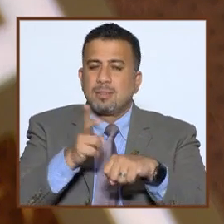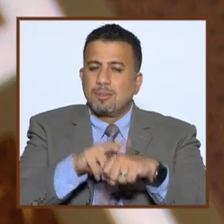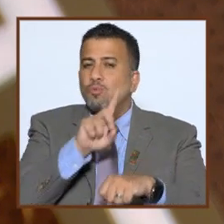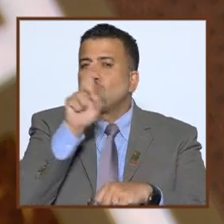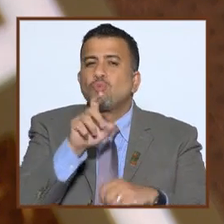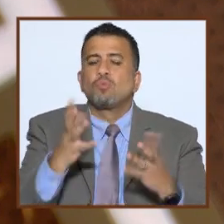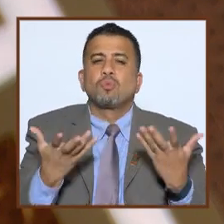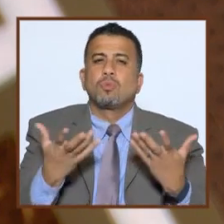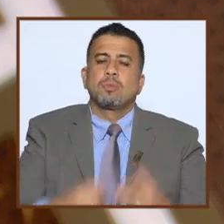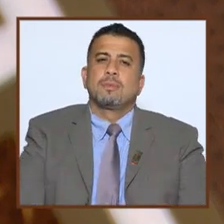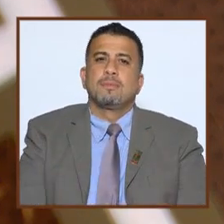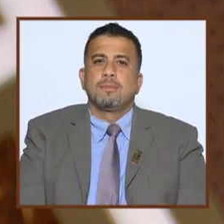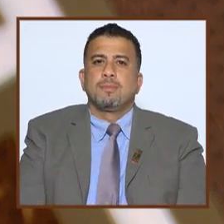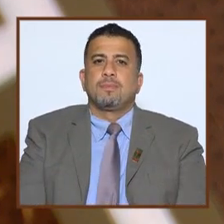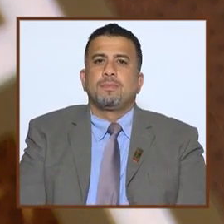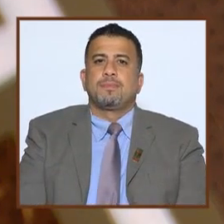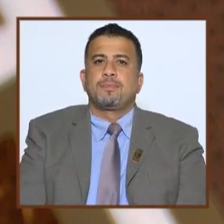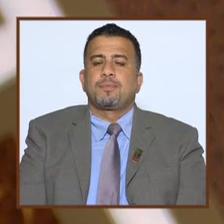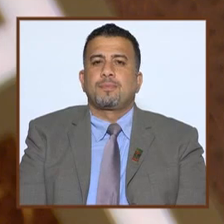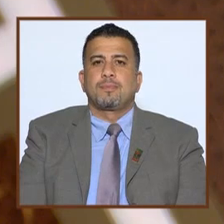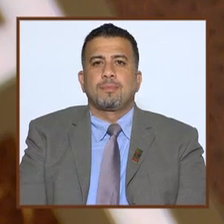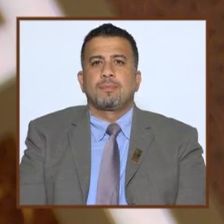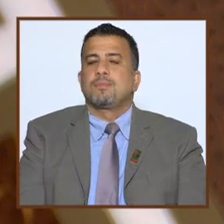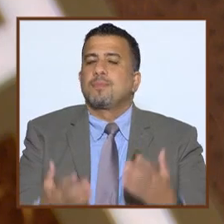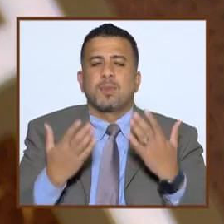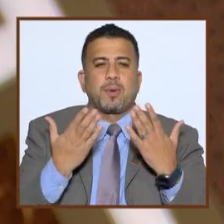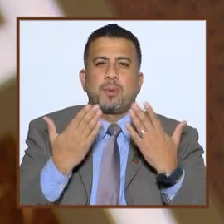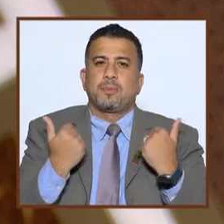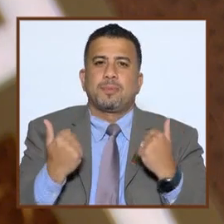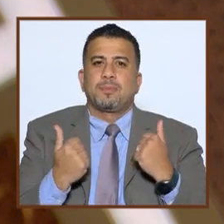ام محمد راحت